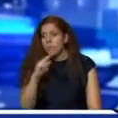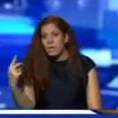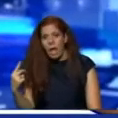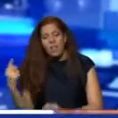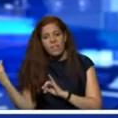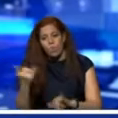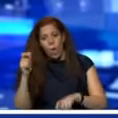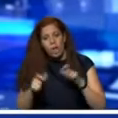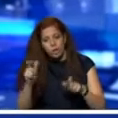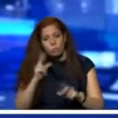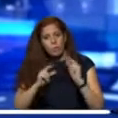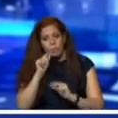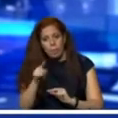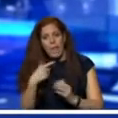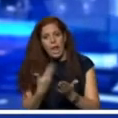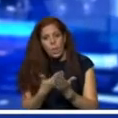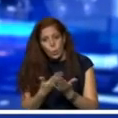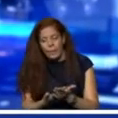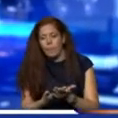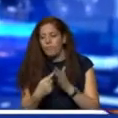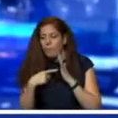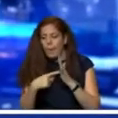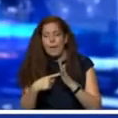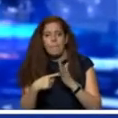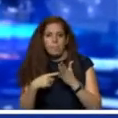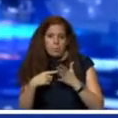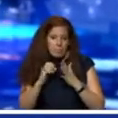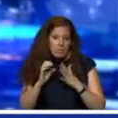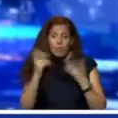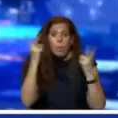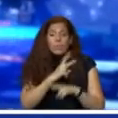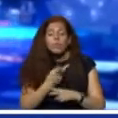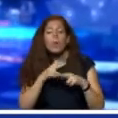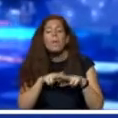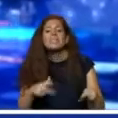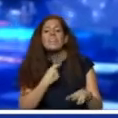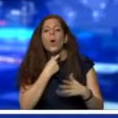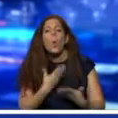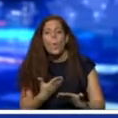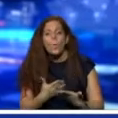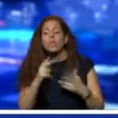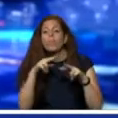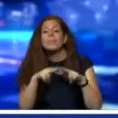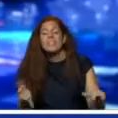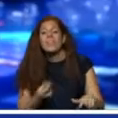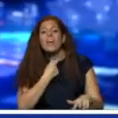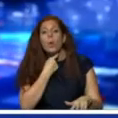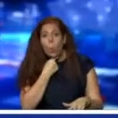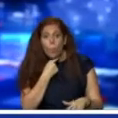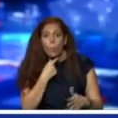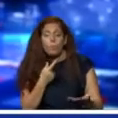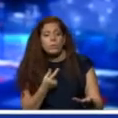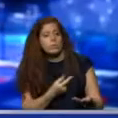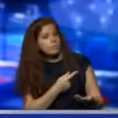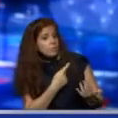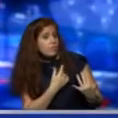יושבים אנשים שמדברים איתך על נתונים ומראים מצגות, ולא מבינים שאנחנו במצב חירום. יש פה מצב חירום. הכנס לא מותאם